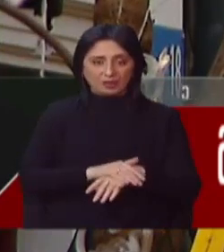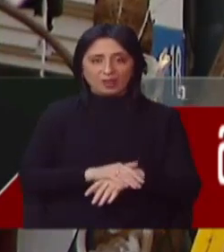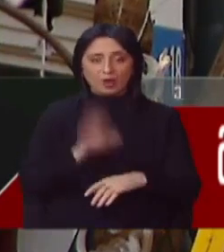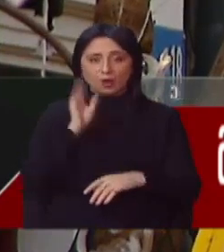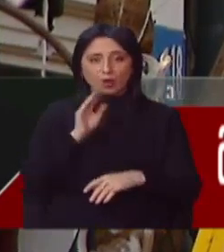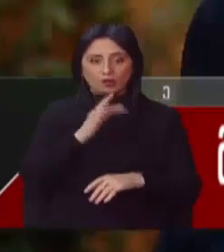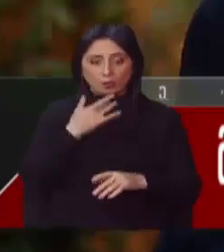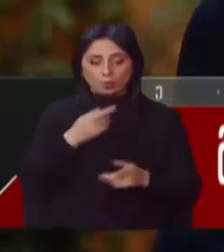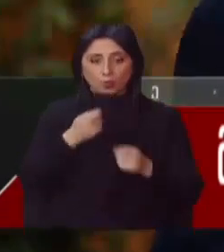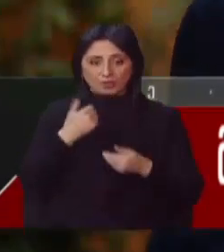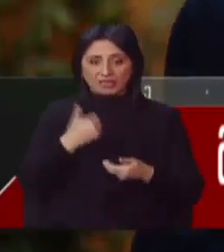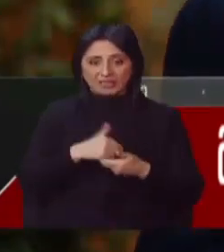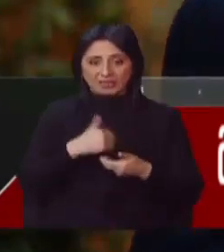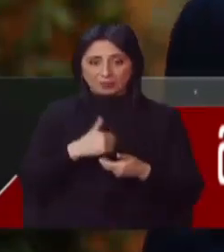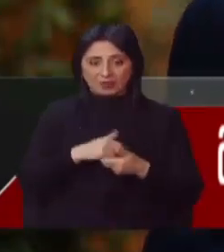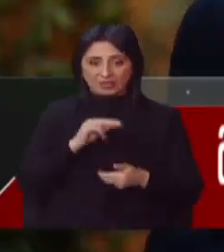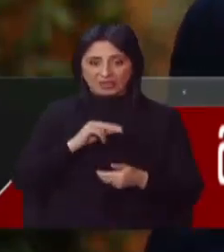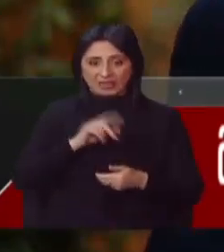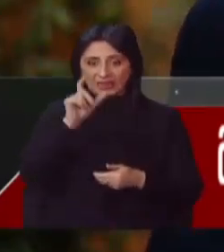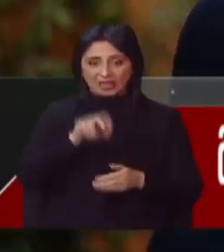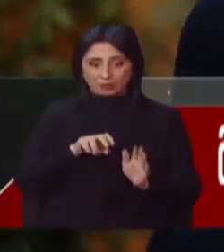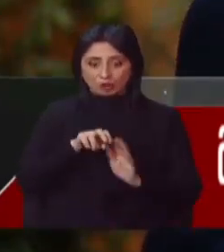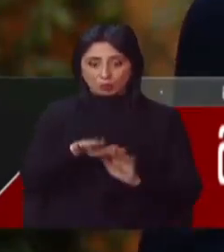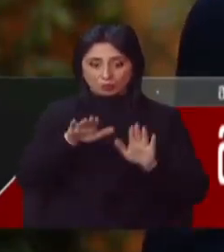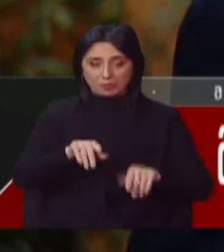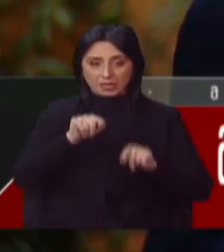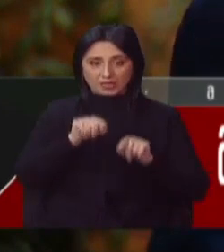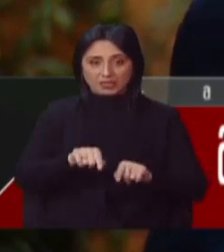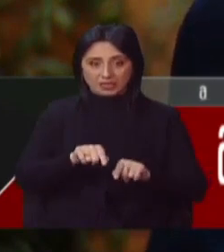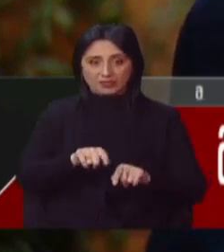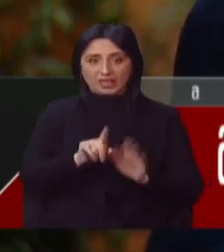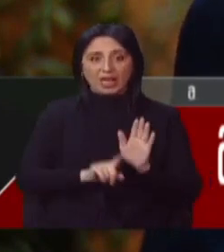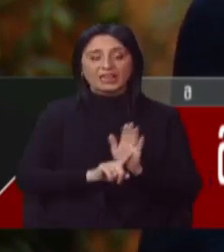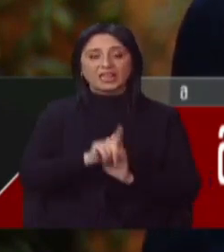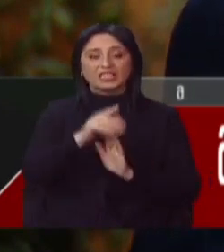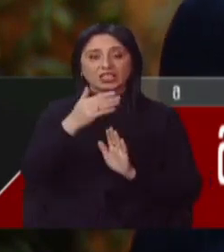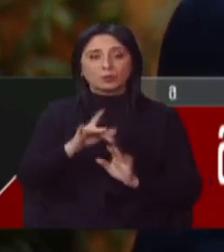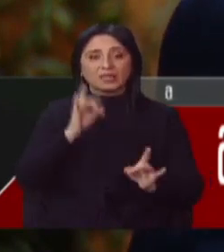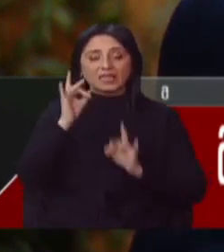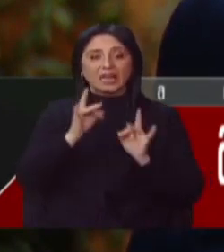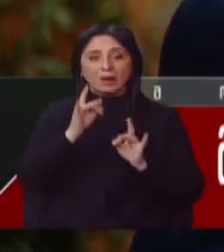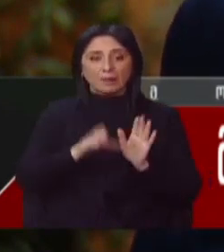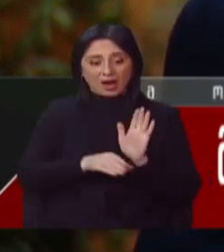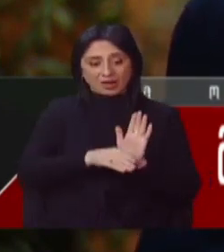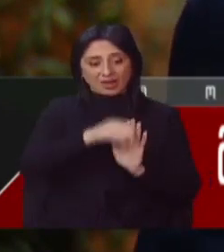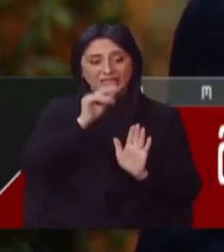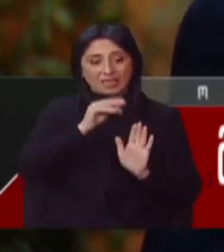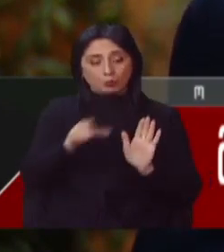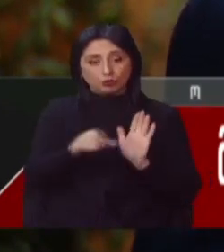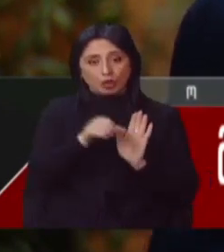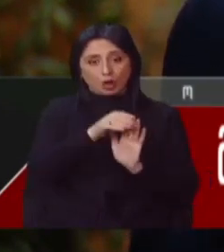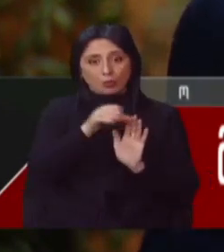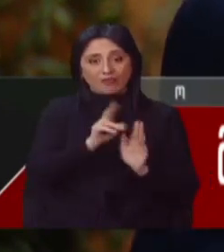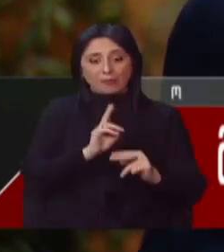როცა მუნიციპალური ინსპექციის თანამშრომელი მიდის ობიექტზე, ობიექტს დაწებული აქვს ხმაურსაიზოლაციო სამუშაოები,